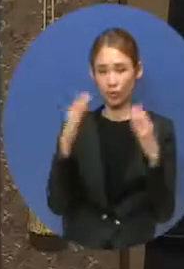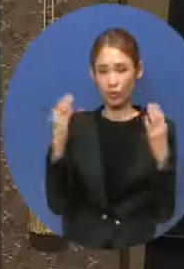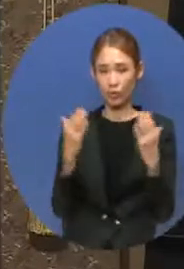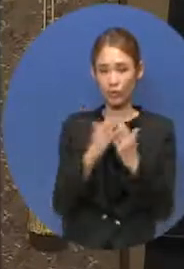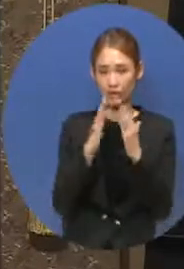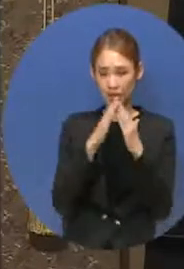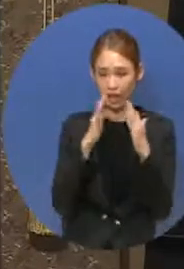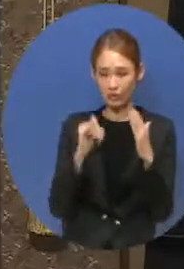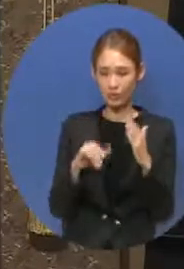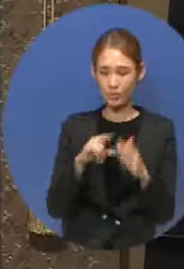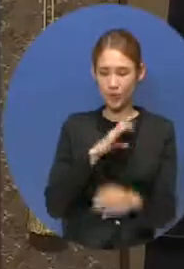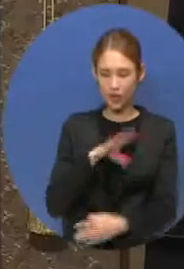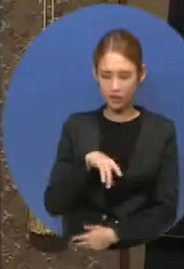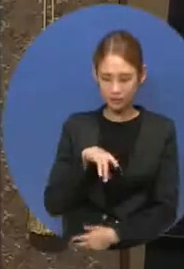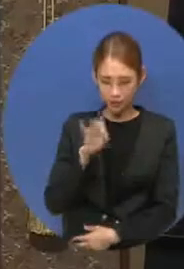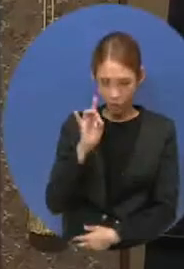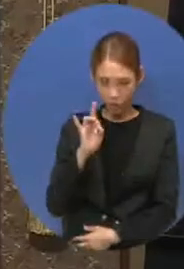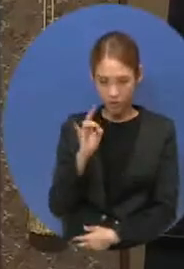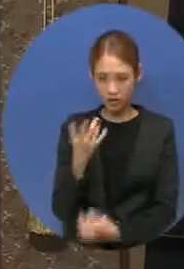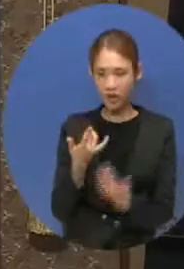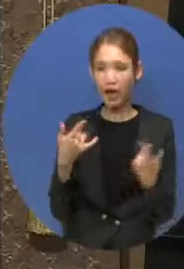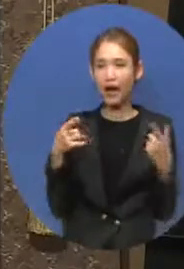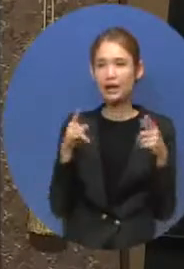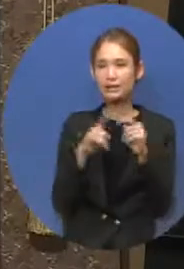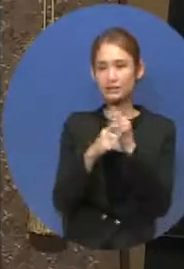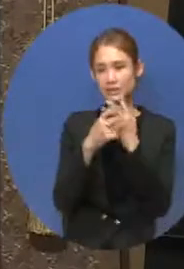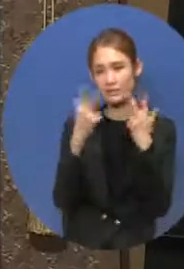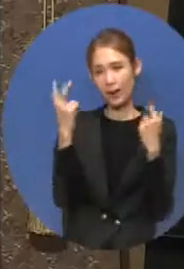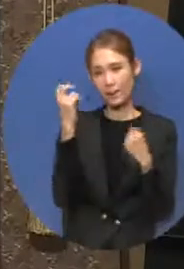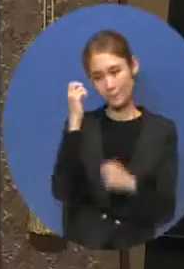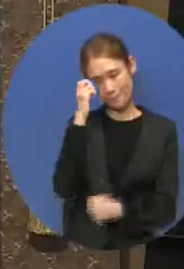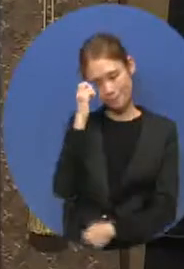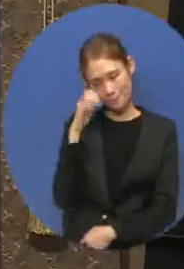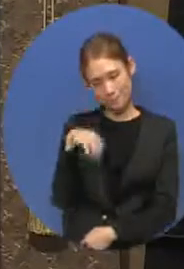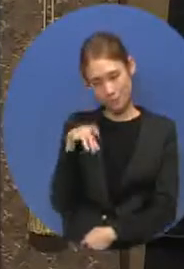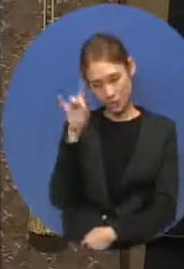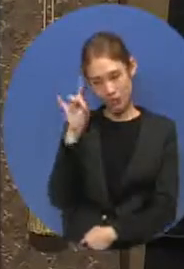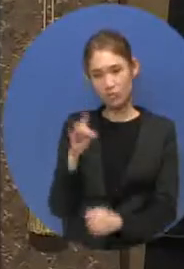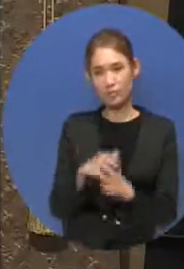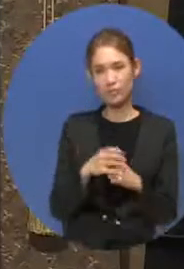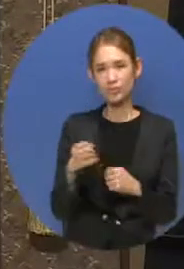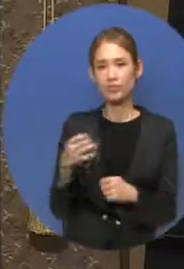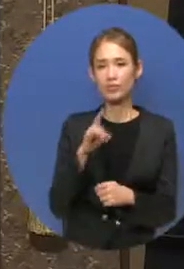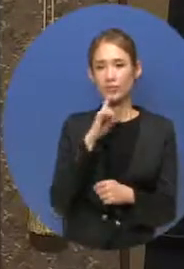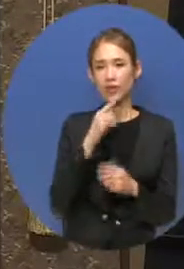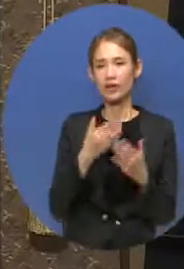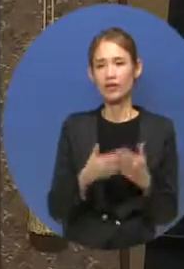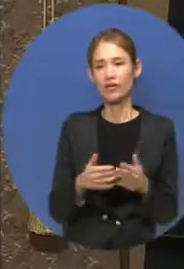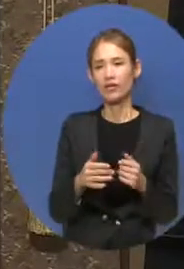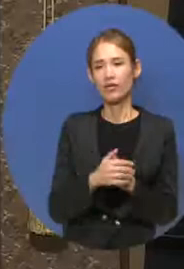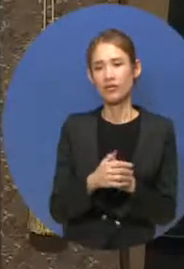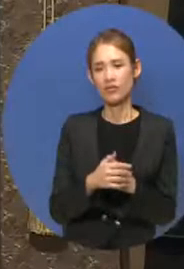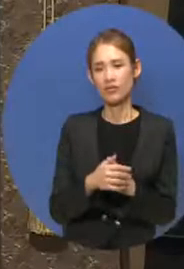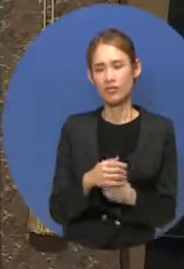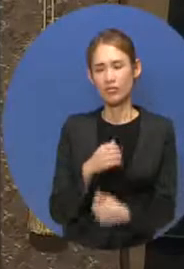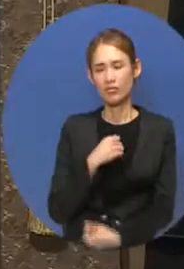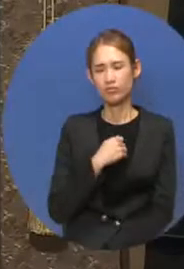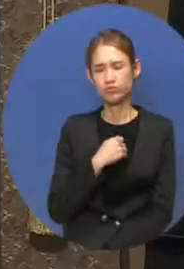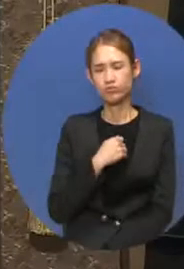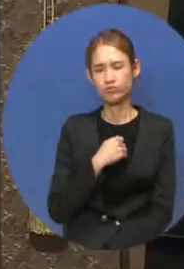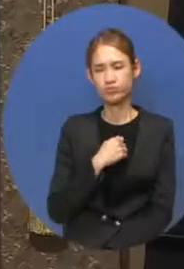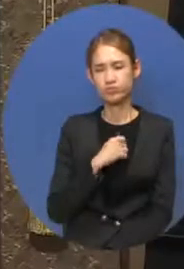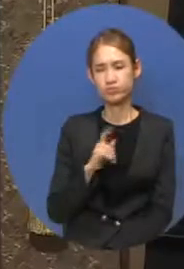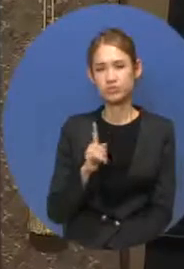온 식구가 처음으로 같이 잠을 잡았다. 이 말씀을 하실 때 아 정말